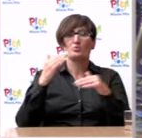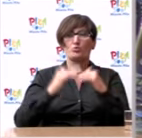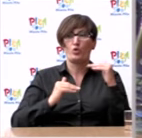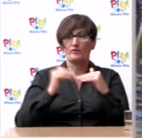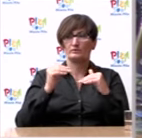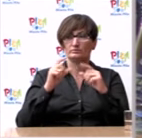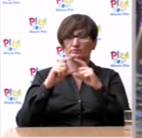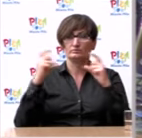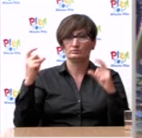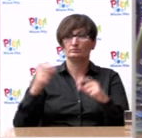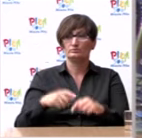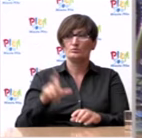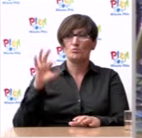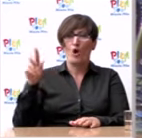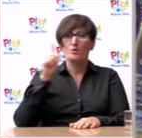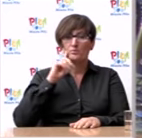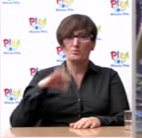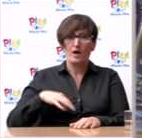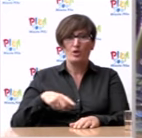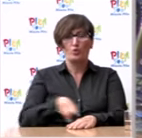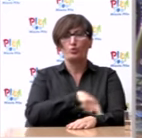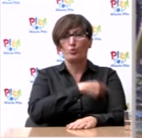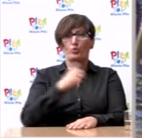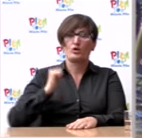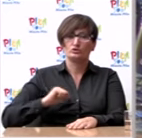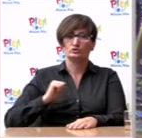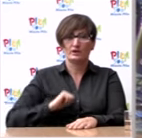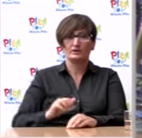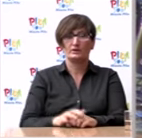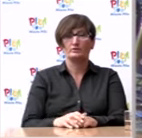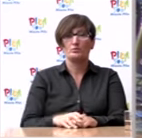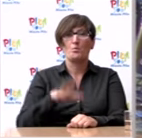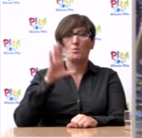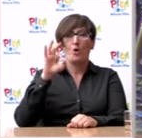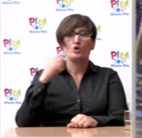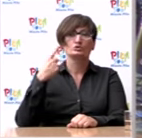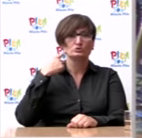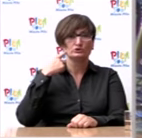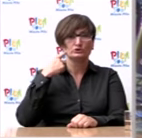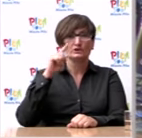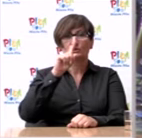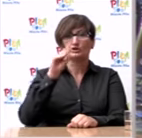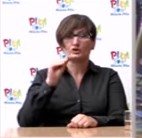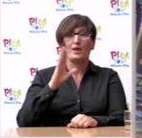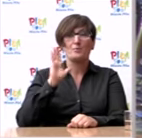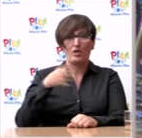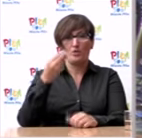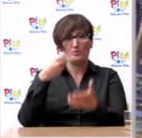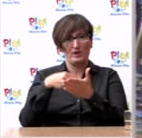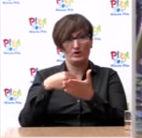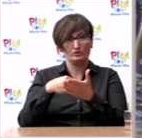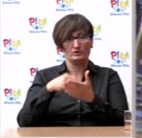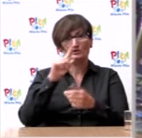na którą pan czeka tyle lat, bo słyszałem, że pójdą pieniądze ze sprzedaży